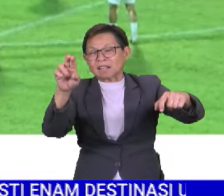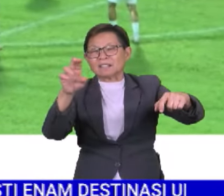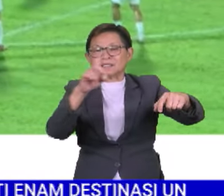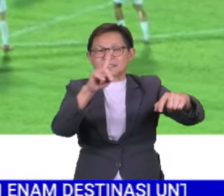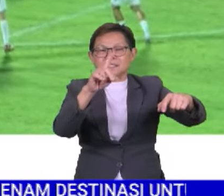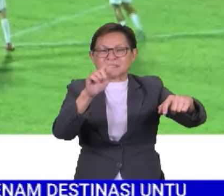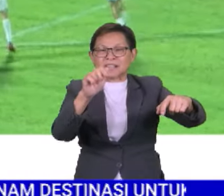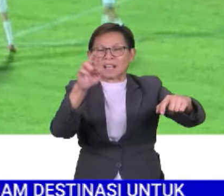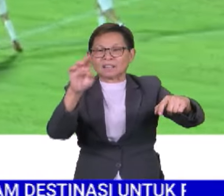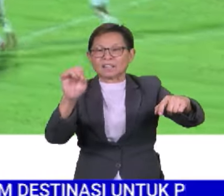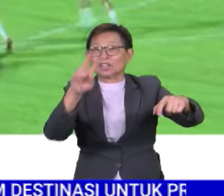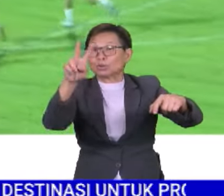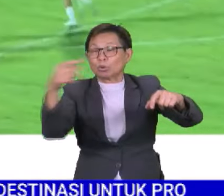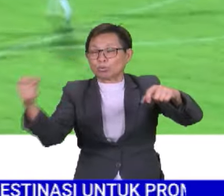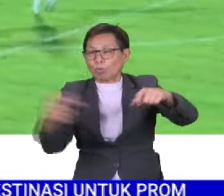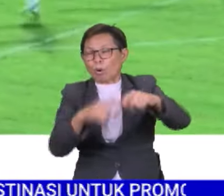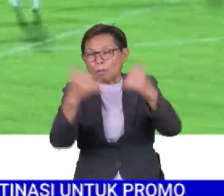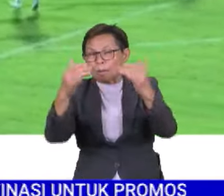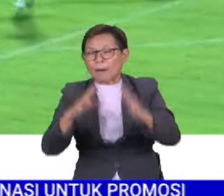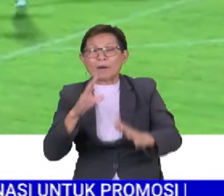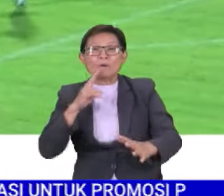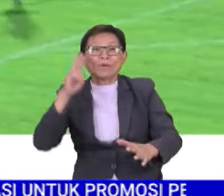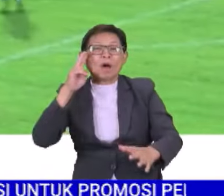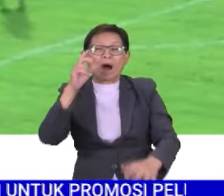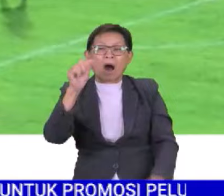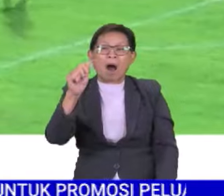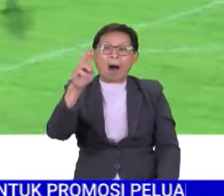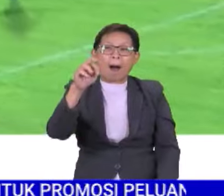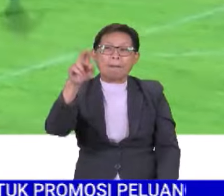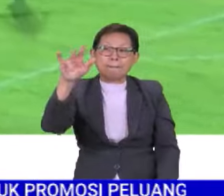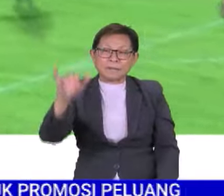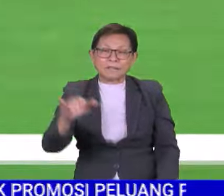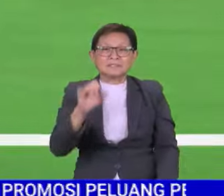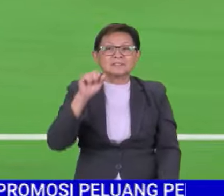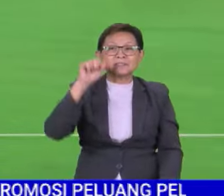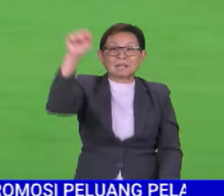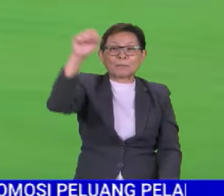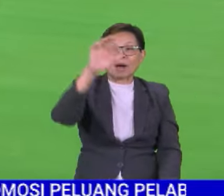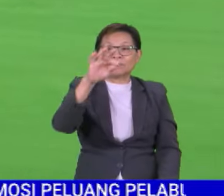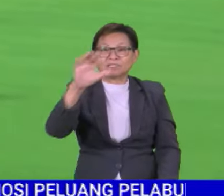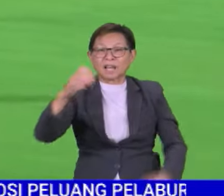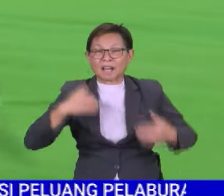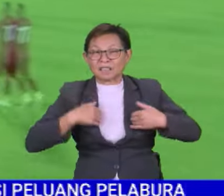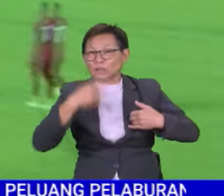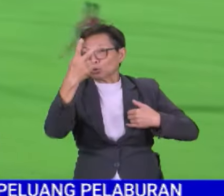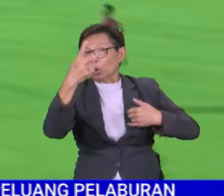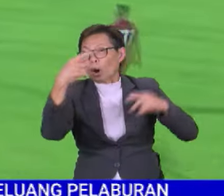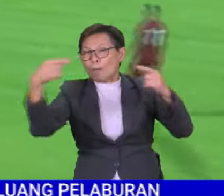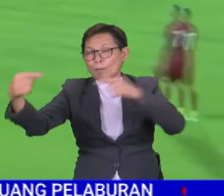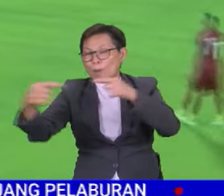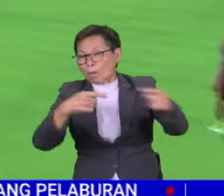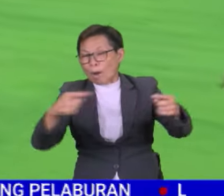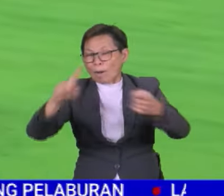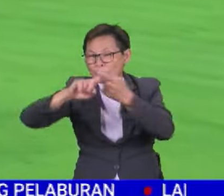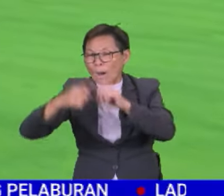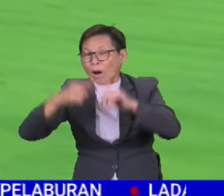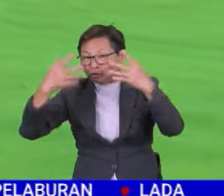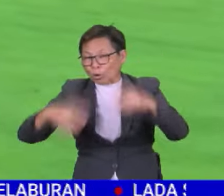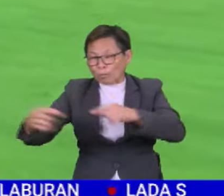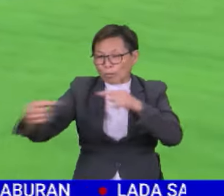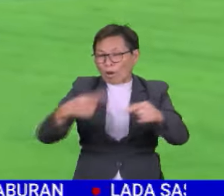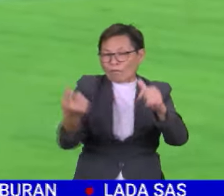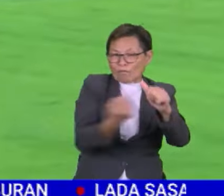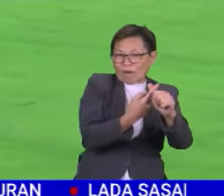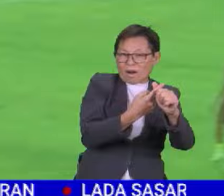Ramdani dan Duo gol daripada pemain Veteran Amri Yahya sama FC mempunyai dua lagi perlawanan persahabatan sebelum perlawanan